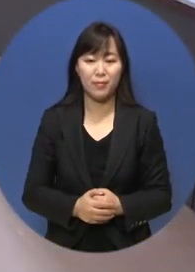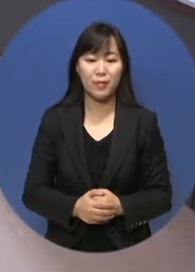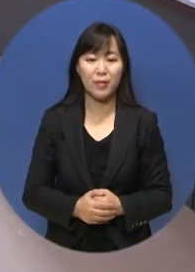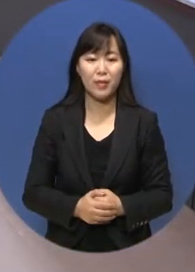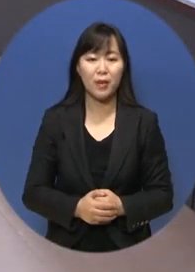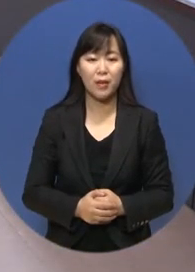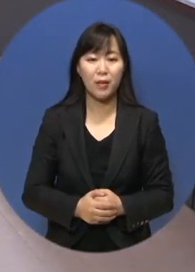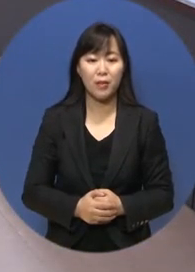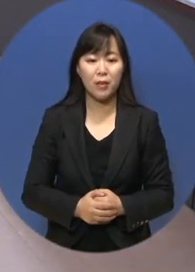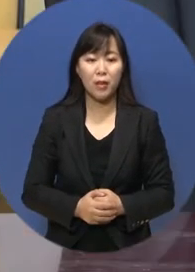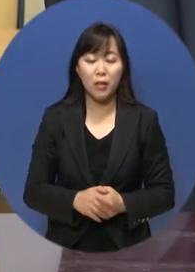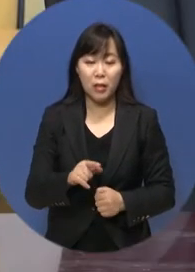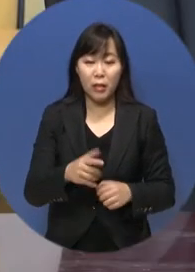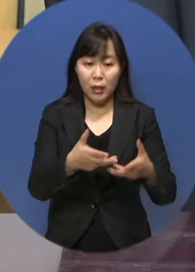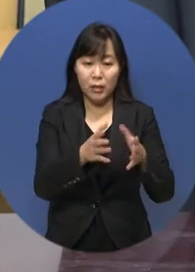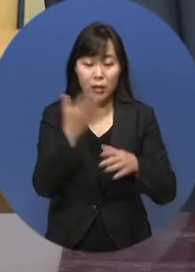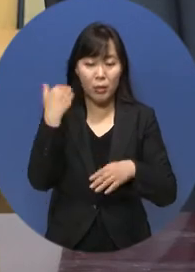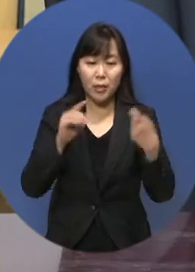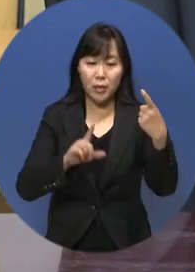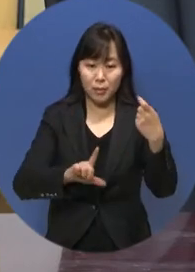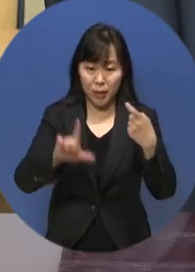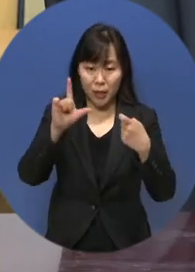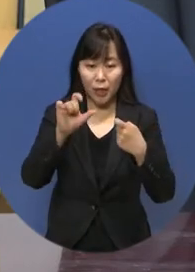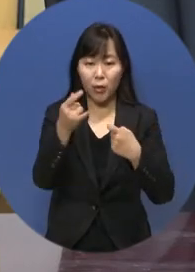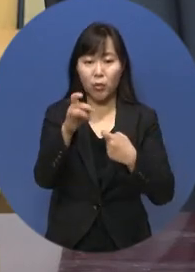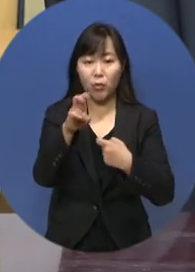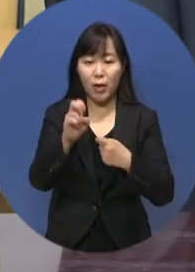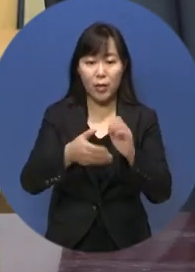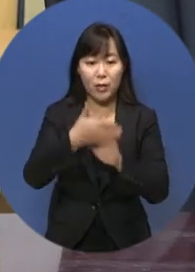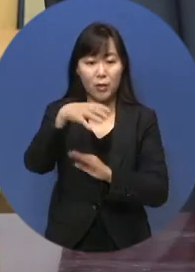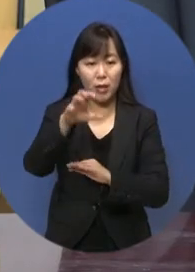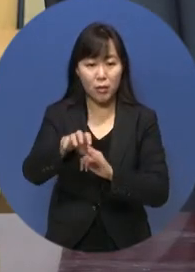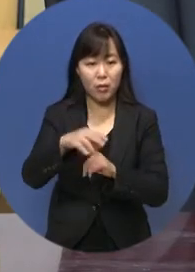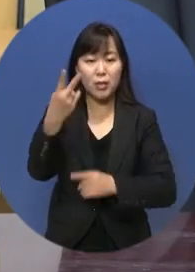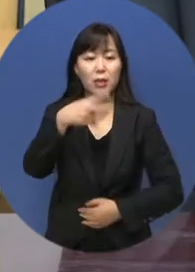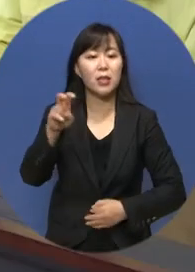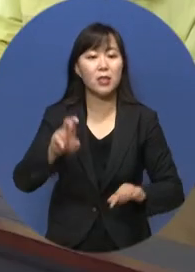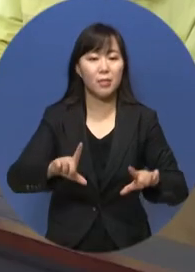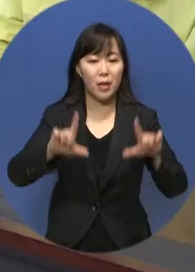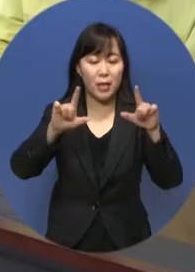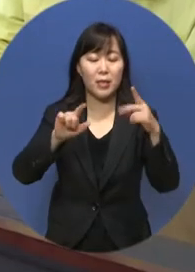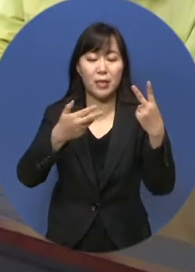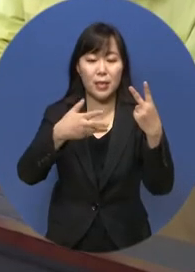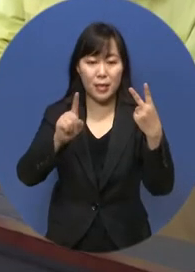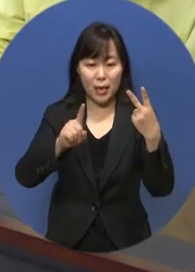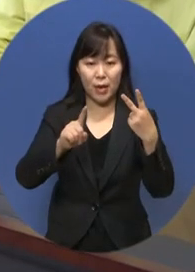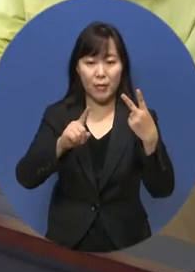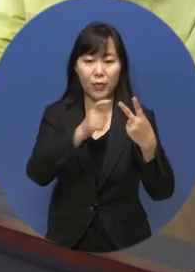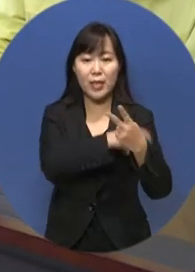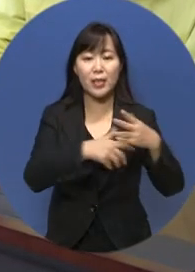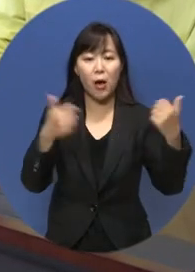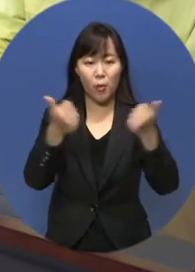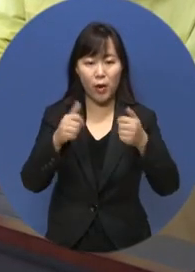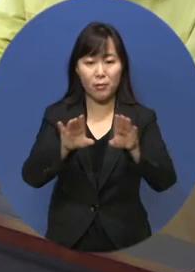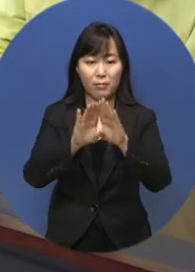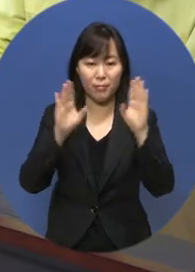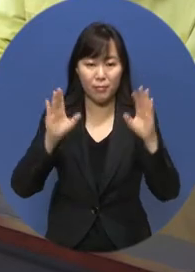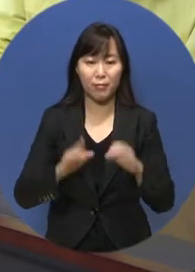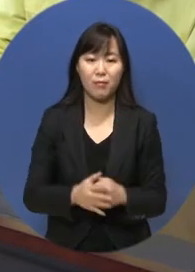광양시 어린이보육재단이 지난 11일 광양시청에서 2020년도 제2차 이사회를